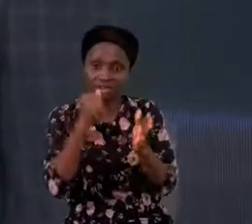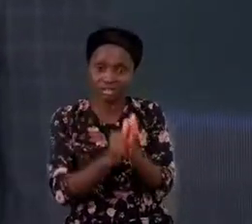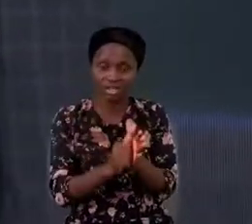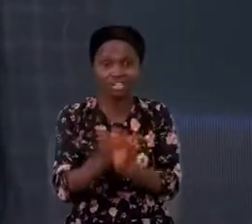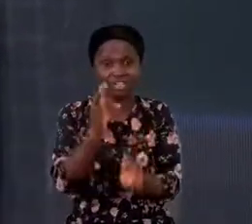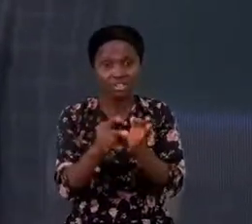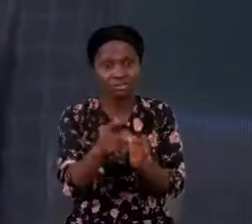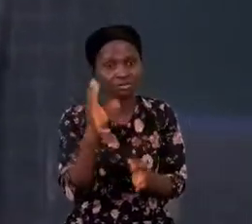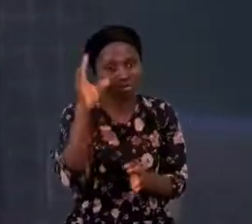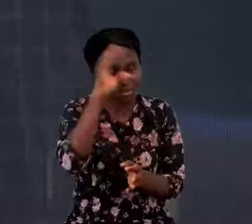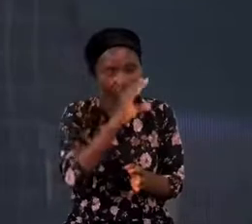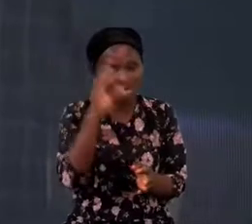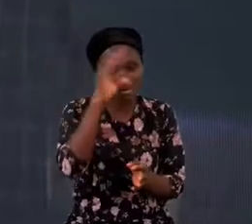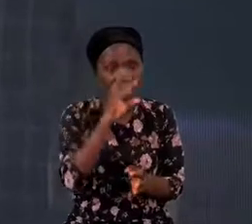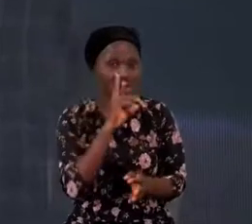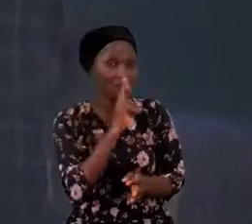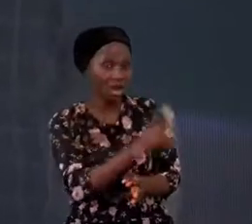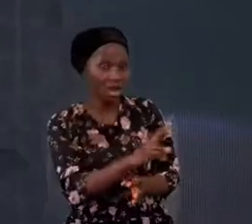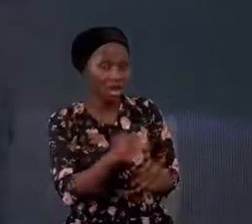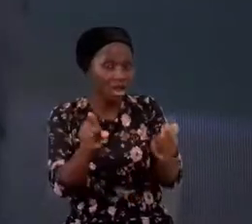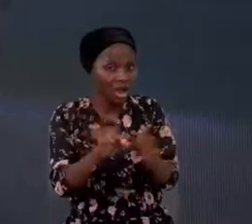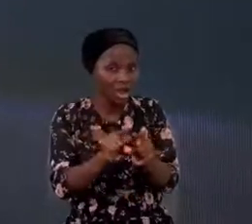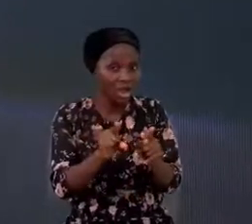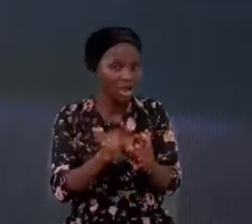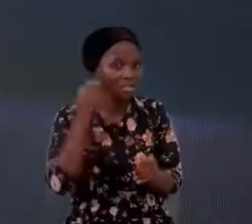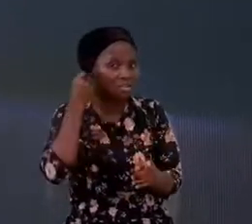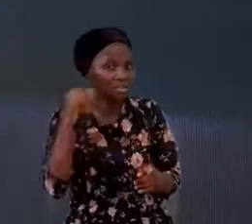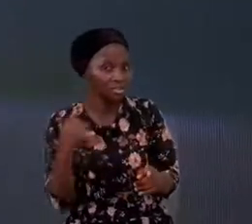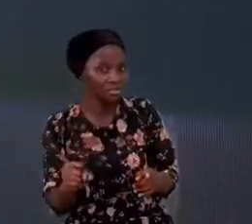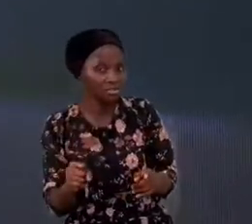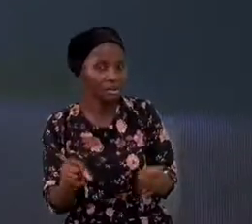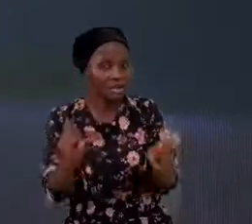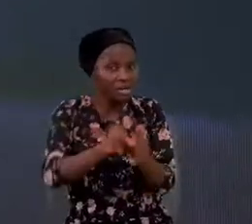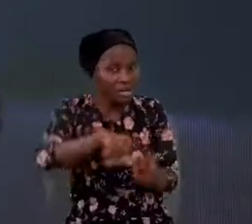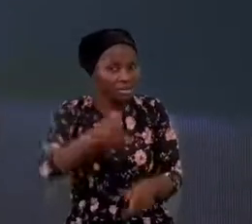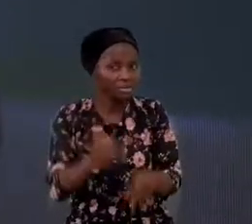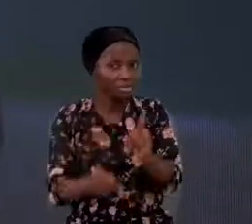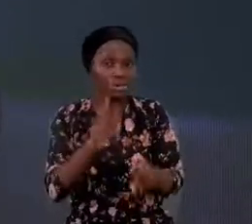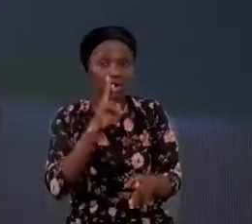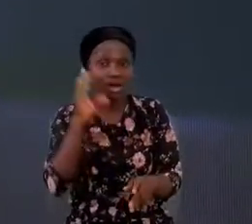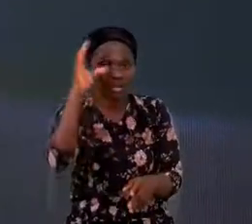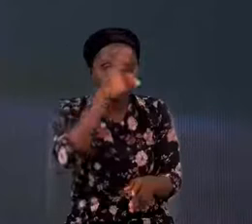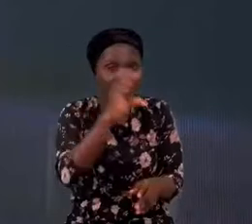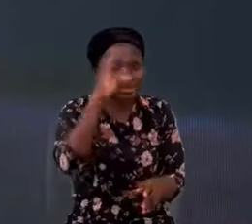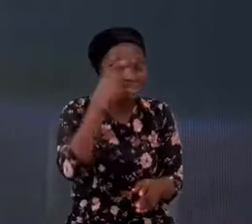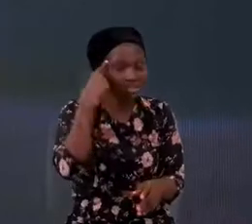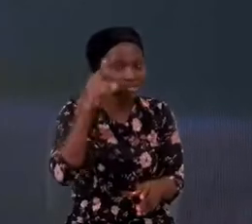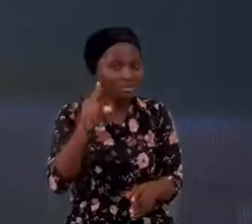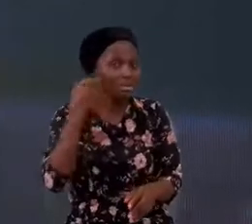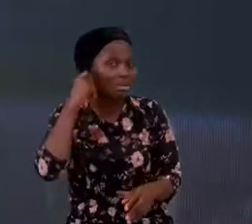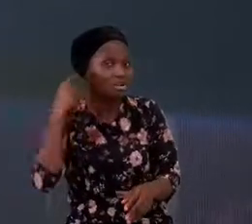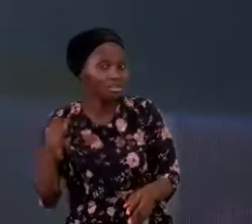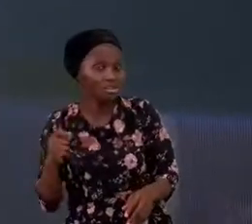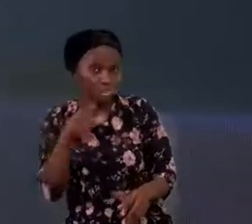comme les autres pour cherchent l'argent, toi tu cherches la connaissance, toi tu cherches à comprendre les langues, si tu